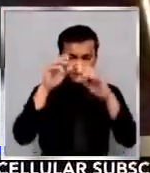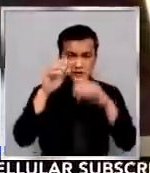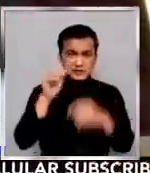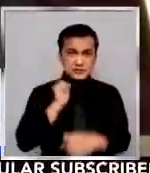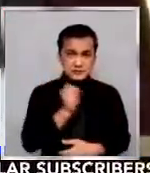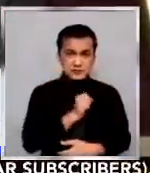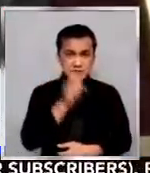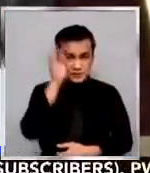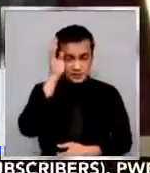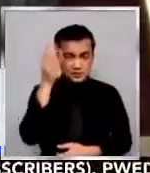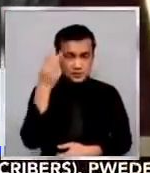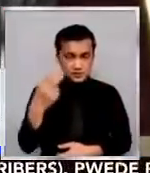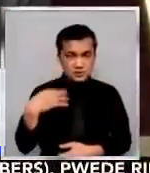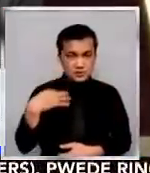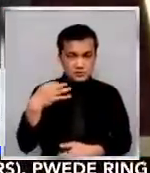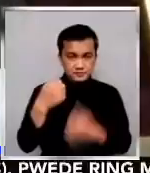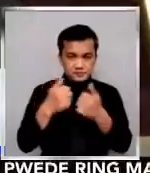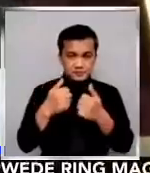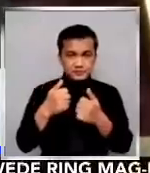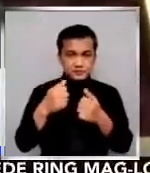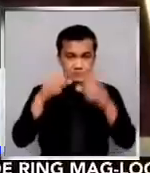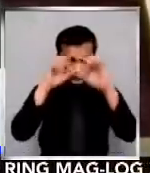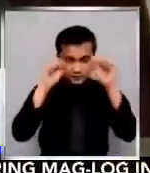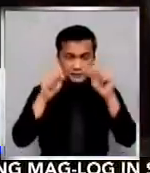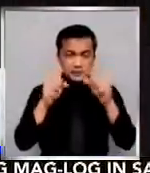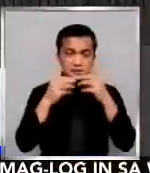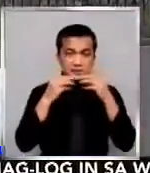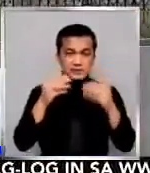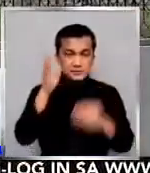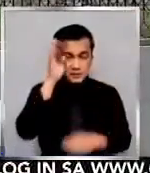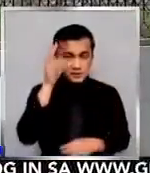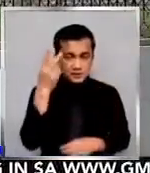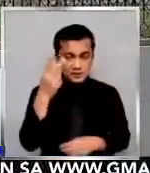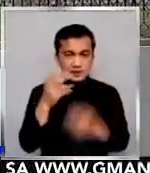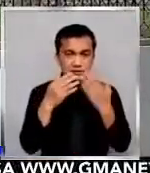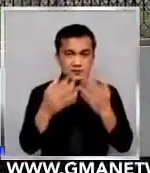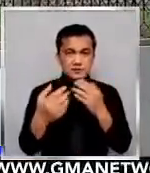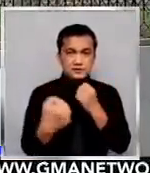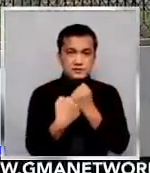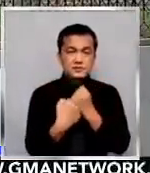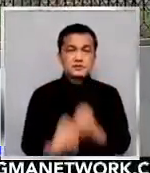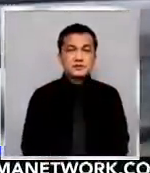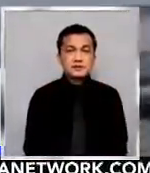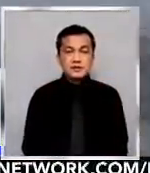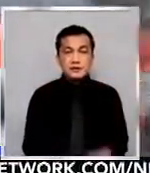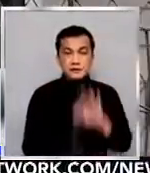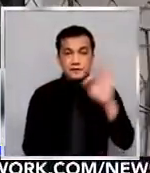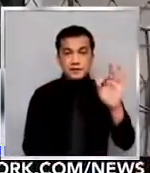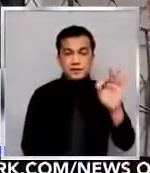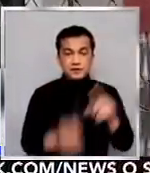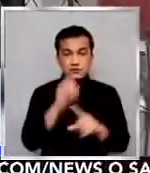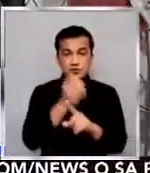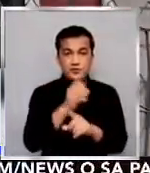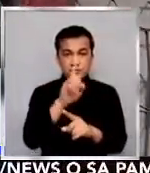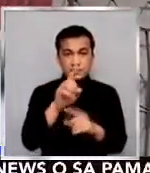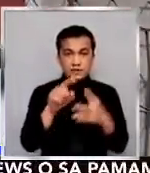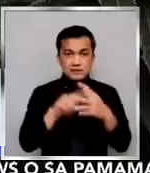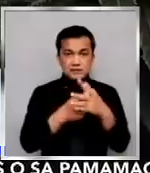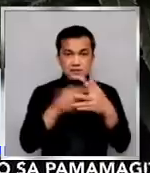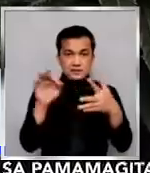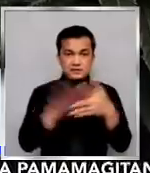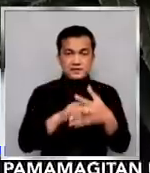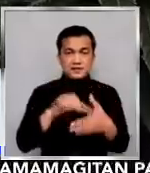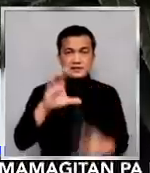kanyang mensahe, nagpasalamat si Marcos sa kanilang suporta. Sa Biyernes, October 1, ang simula ng filing ng Certificate of